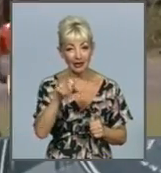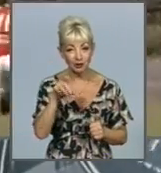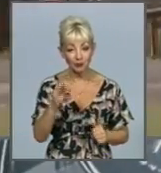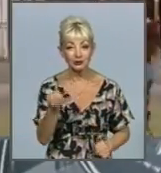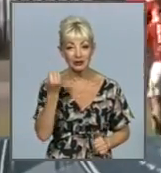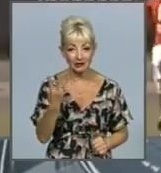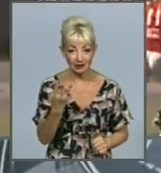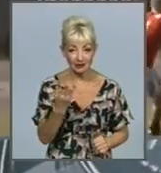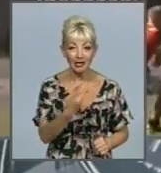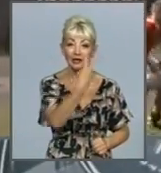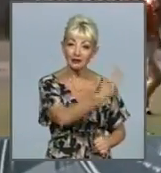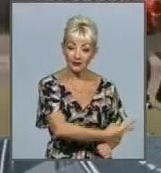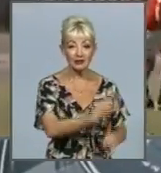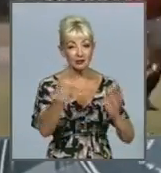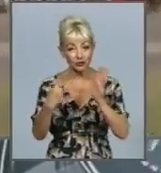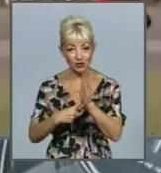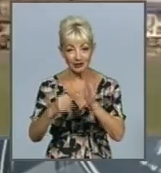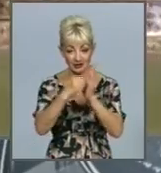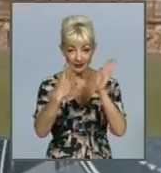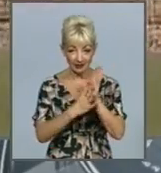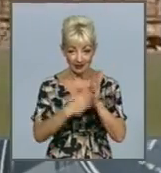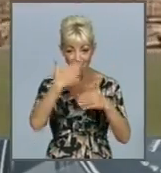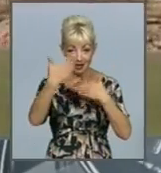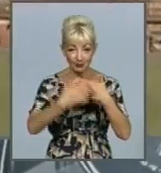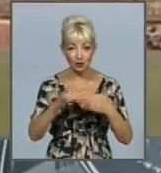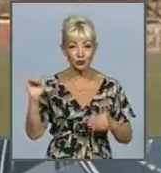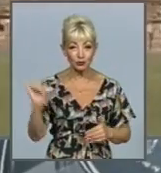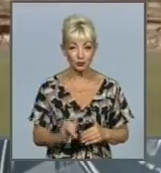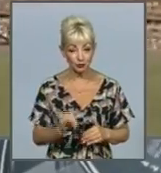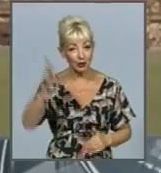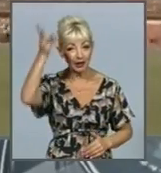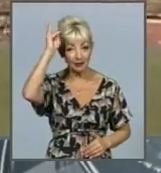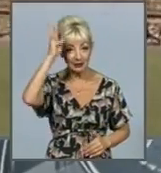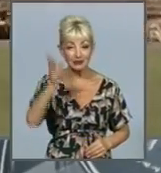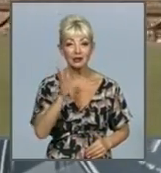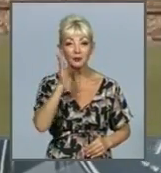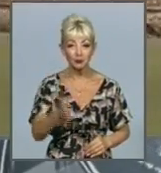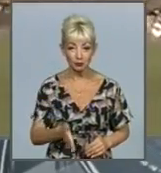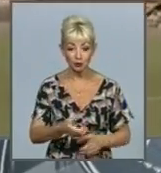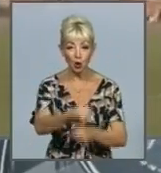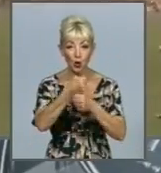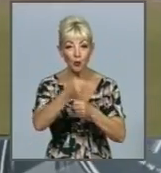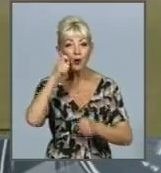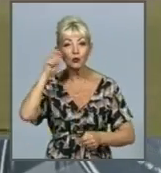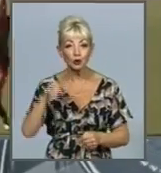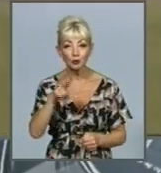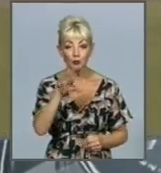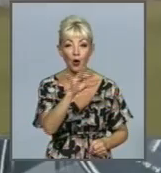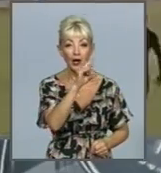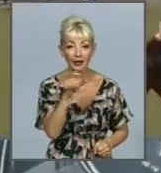со счетом 26-19. В ближайшую субботу в Хмельницком состоится Кубок Украины по